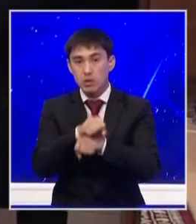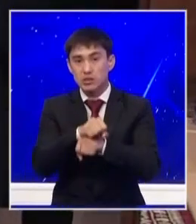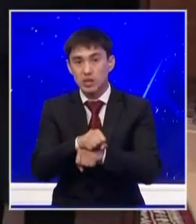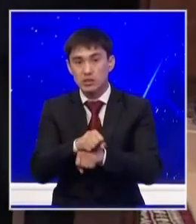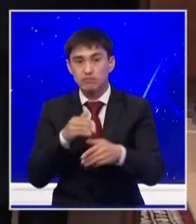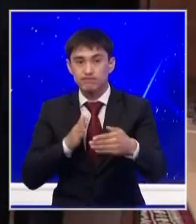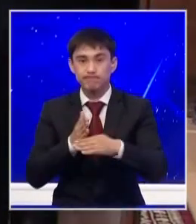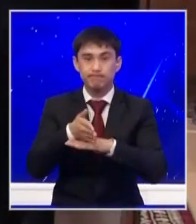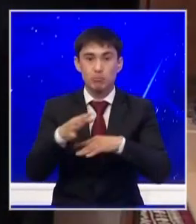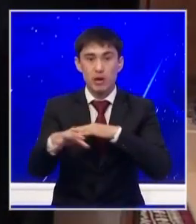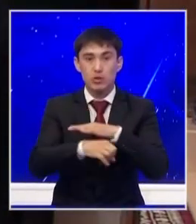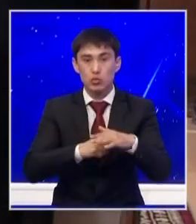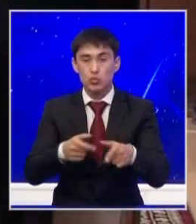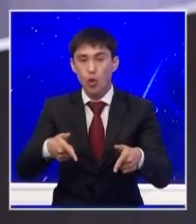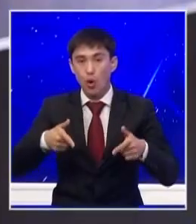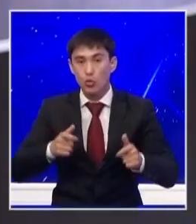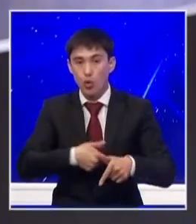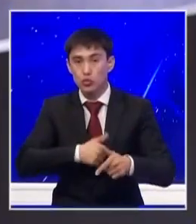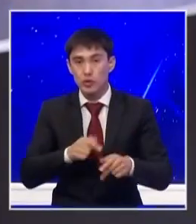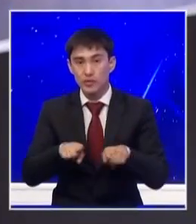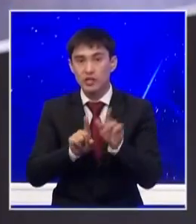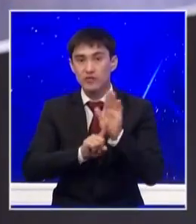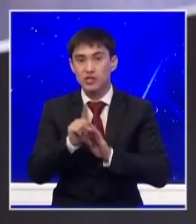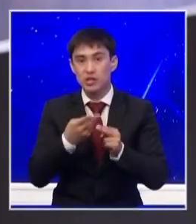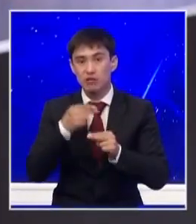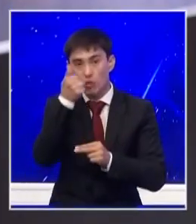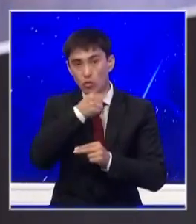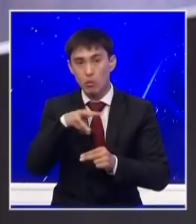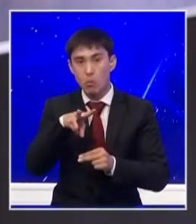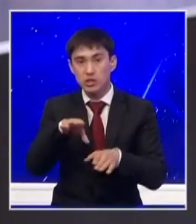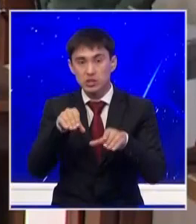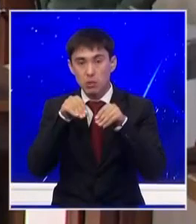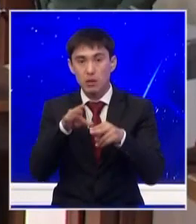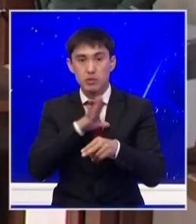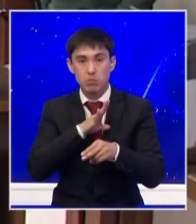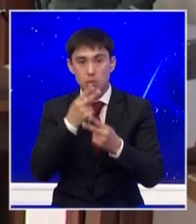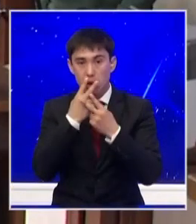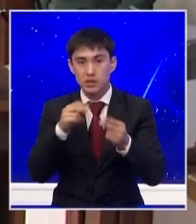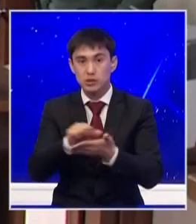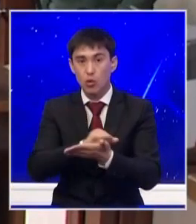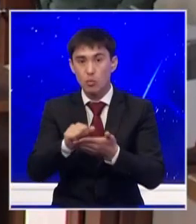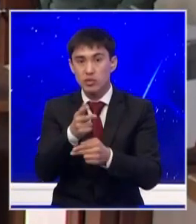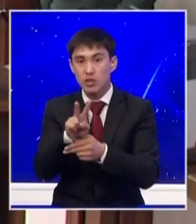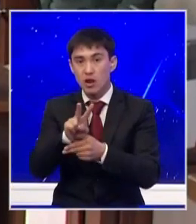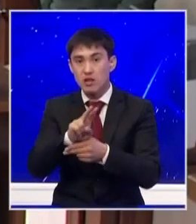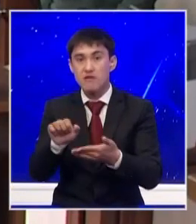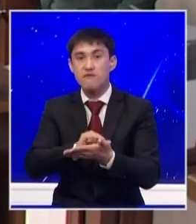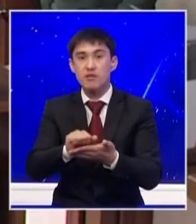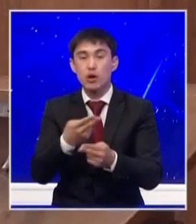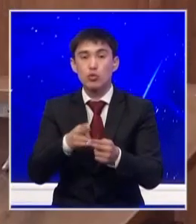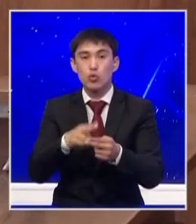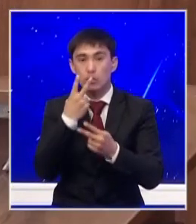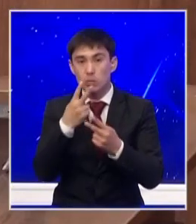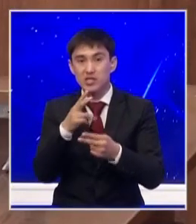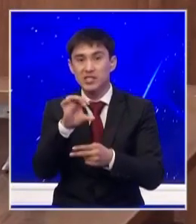беспрепятственно похитить оттуда оружия также в начале этого года в мажились и парламента был показан документальный фильм на кадрах